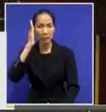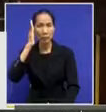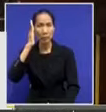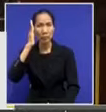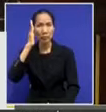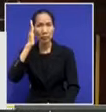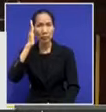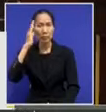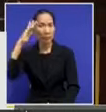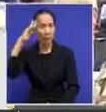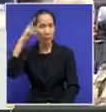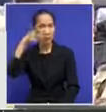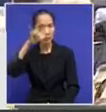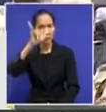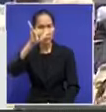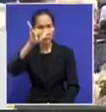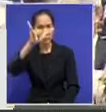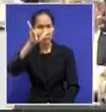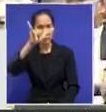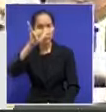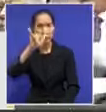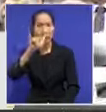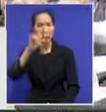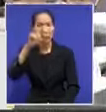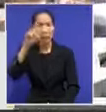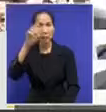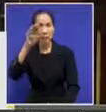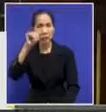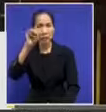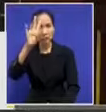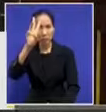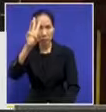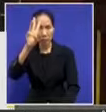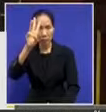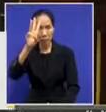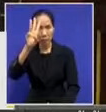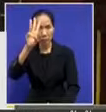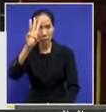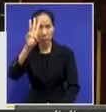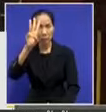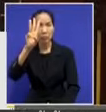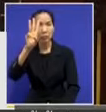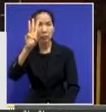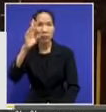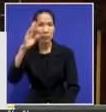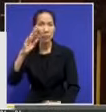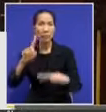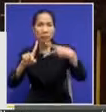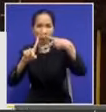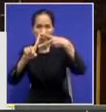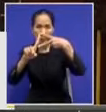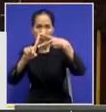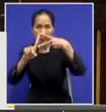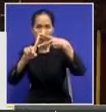รณ พลเอกประยุทธ์จันทร์โอชาครับ 146นายชูศักดิ์แอกทอง นายธนาธร